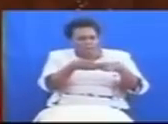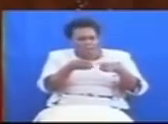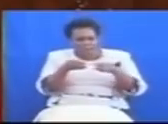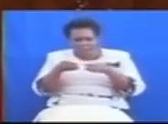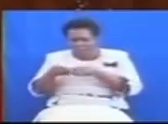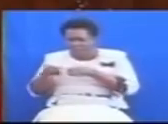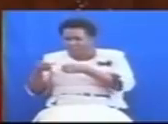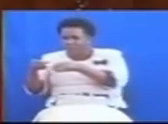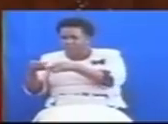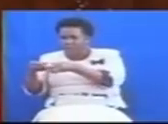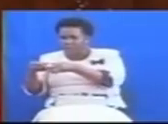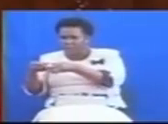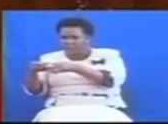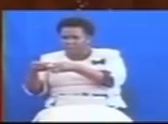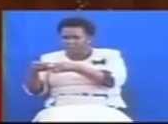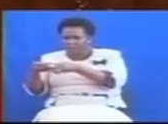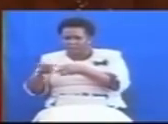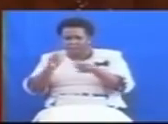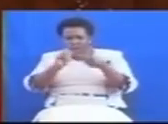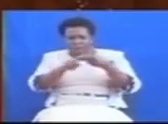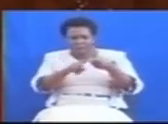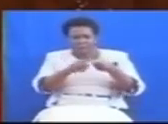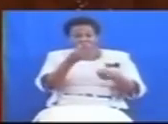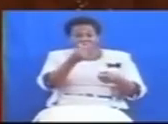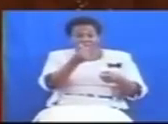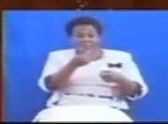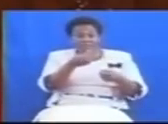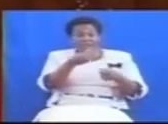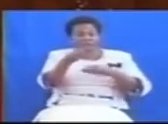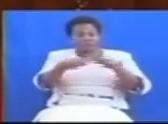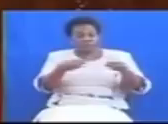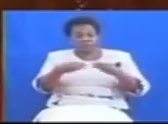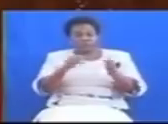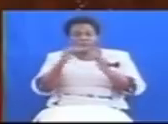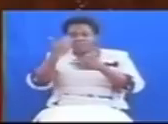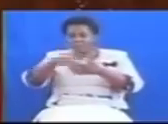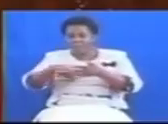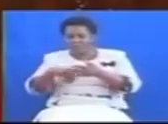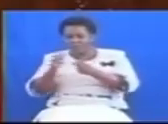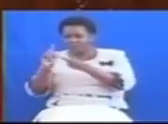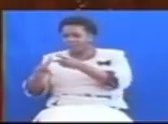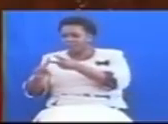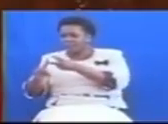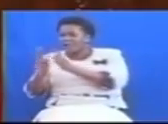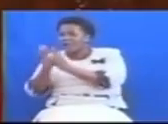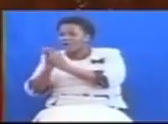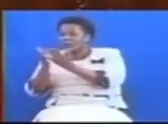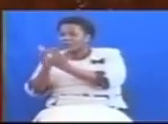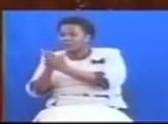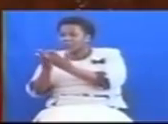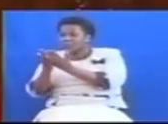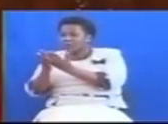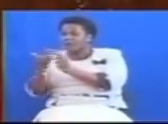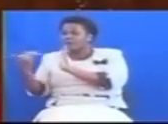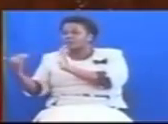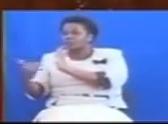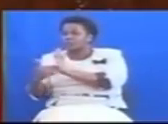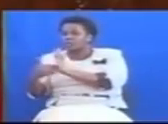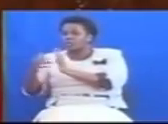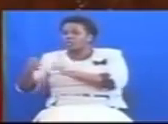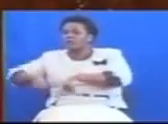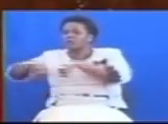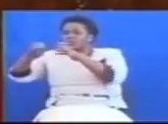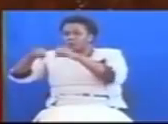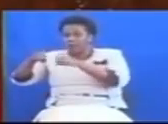hii kamati ya pamoja, kamati ya fedha, uchumi na biashara, na kamati ya katiba, sheria na utawala, ili